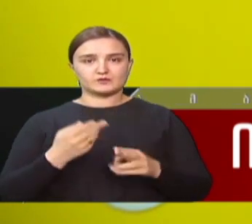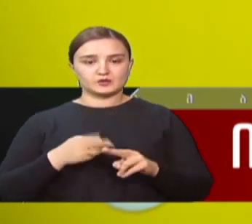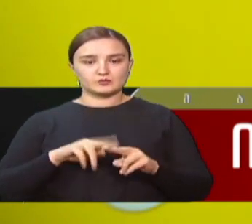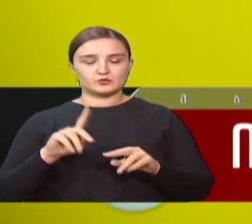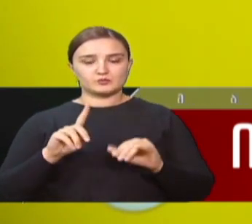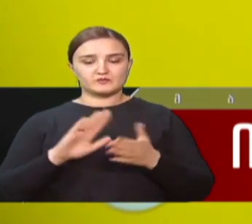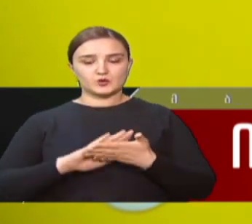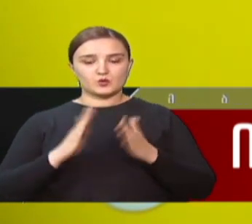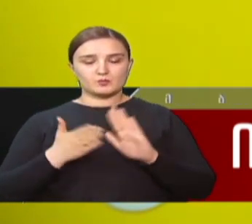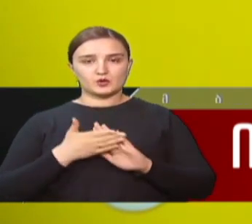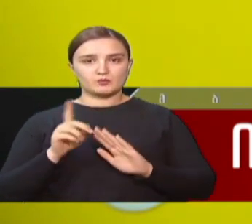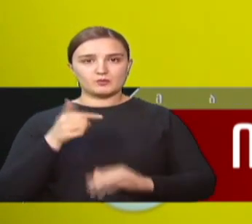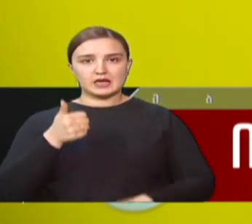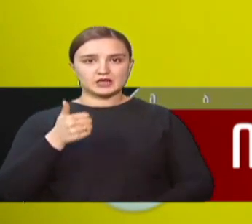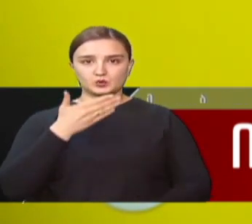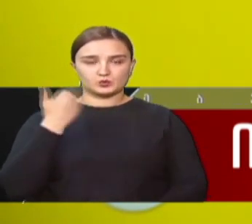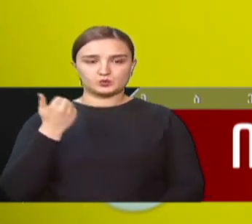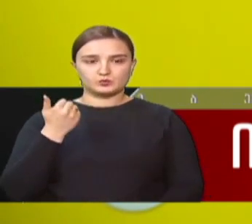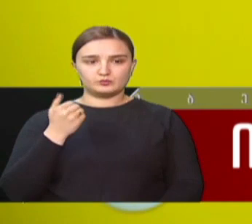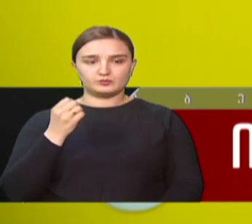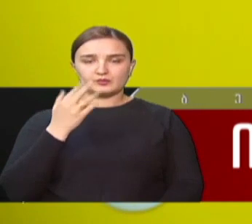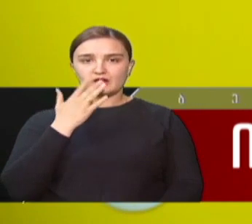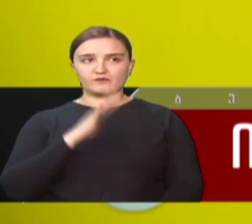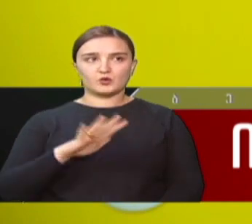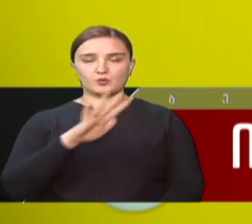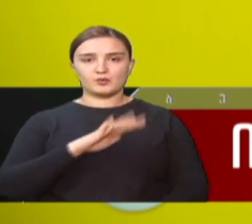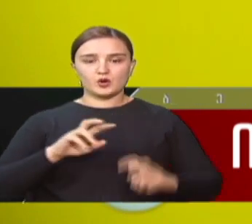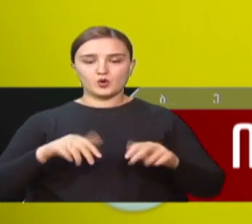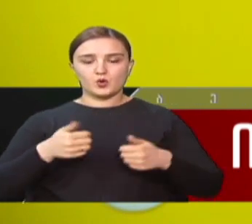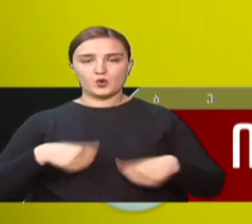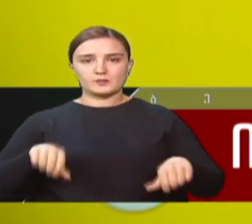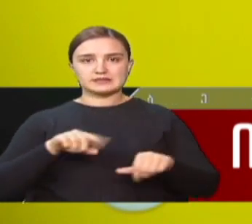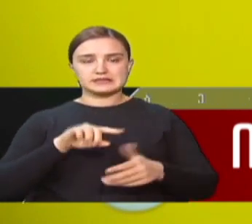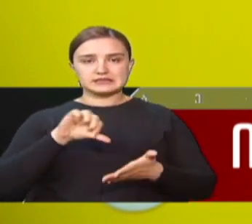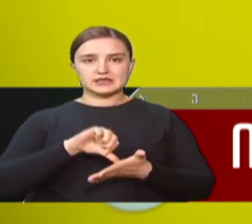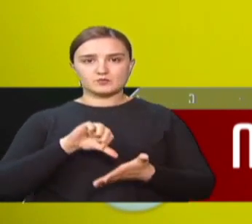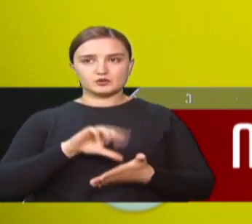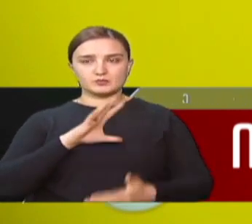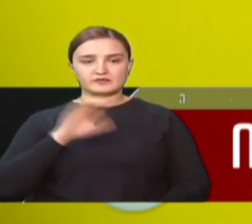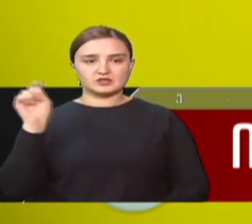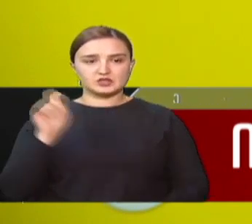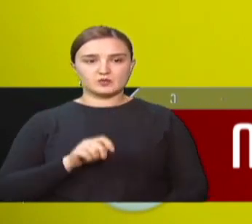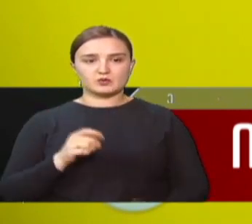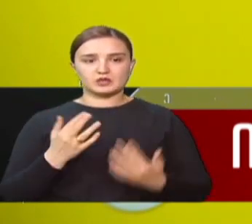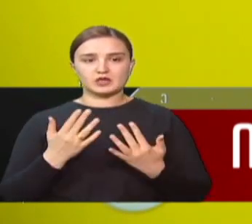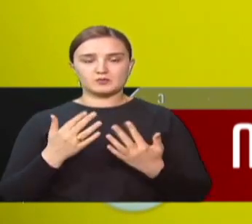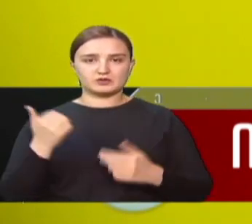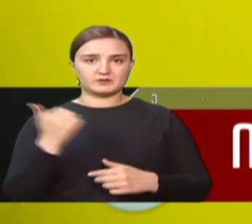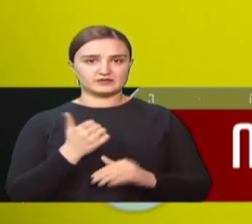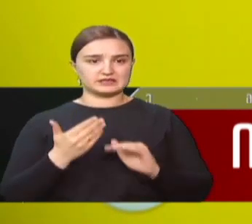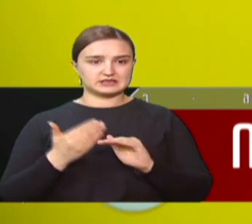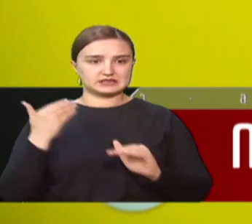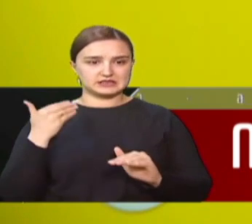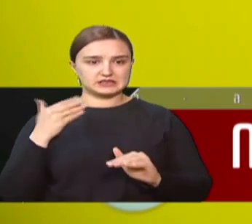რომ ვითარება რო არასახარბიელო არის, ევროკომისიის წარმომადგენლები, რომლებიც ჩამოსული იყვნენ რამდენიმე კვირის წინ საქართველოში,